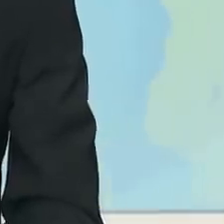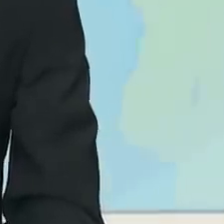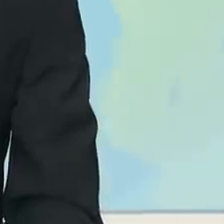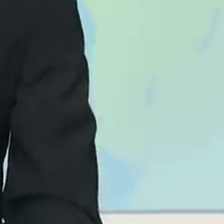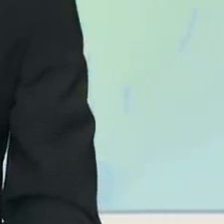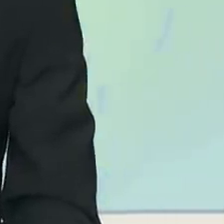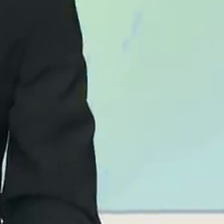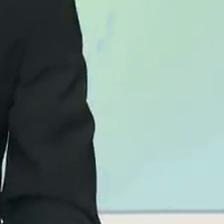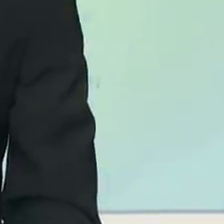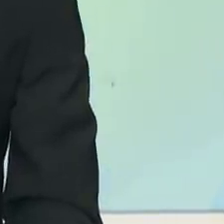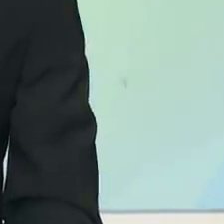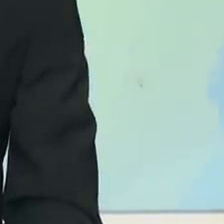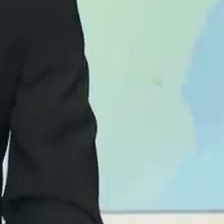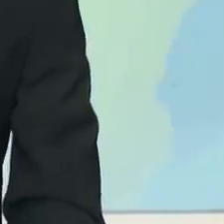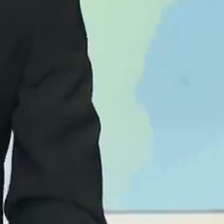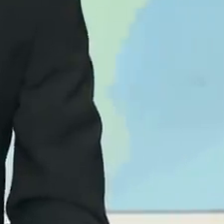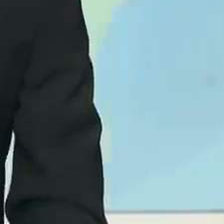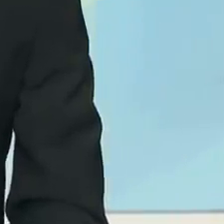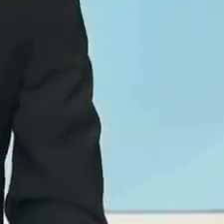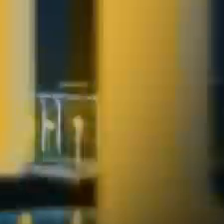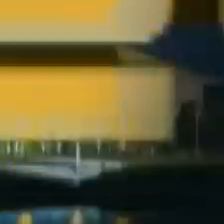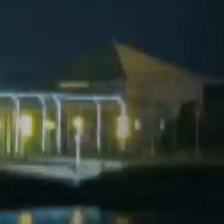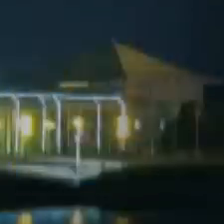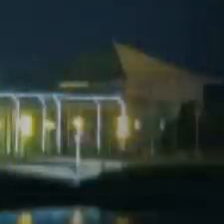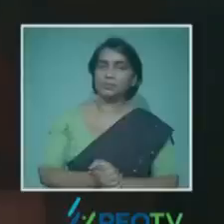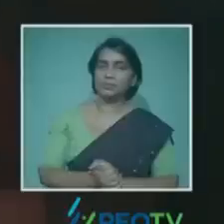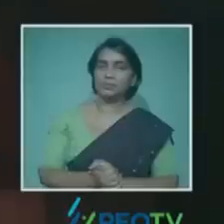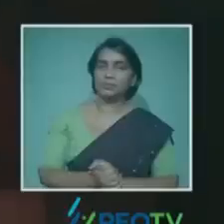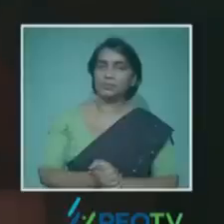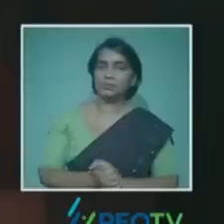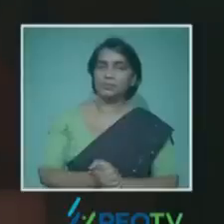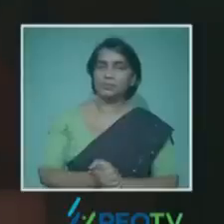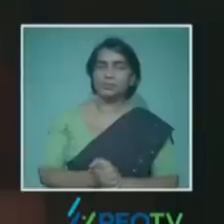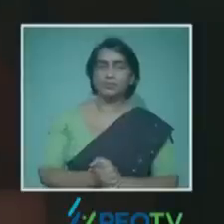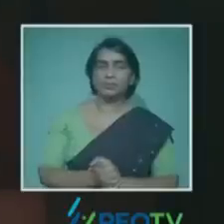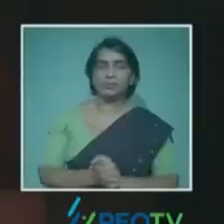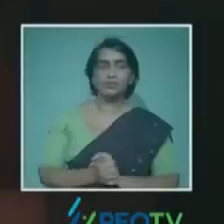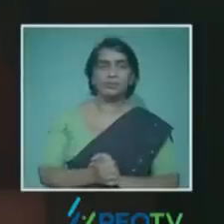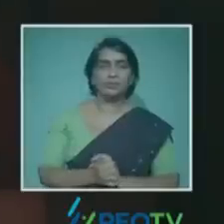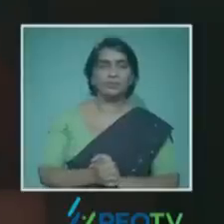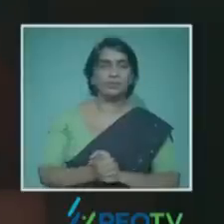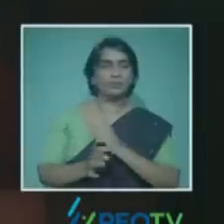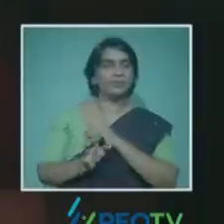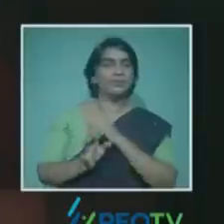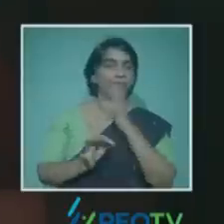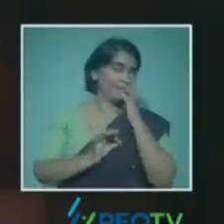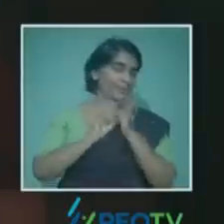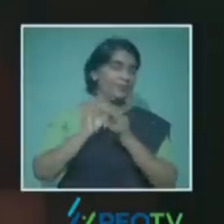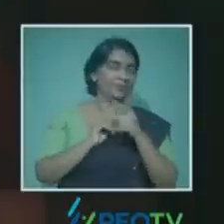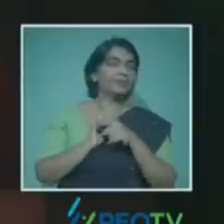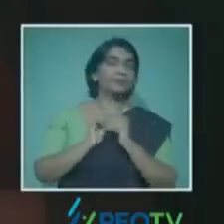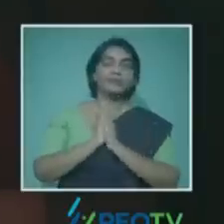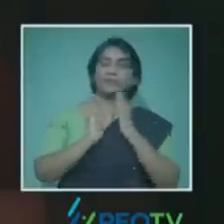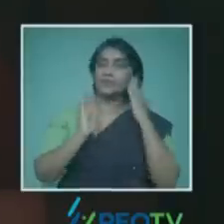දින පාර්ලිමේන්තුවෙන් වාර්තා වූ තොරතුරු වෙතයි දැන් අවධානය කුද්දක නිකායේ සුත්ත නිපාතයේ උරග වර්ගයේ ඇතුළත්